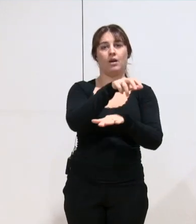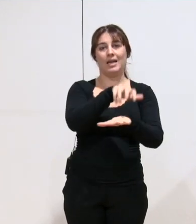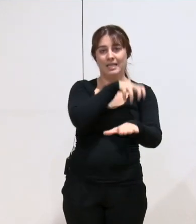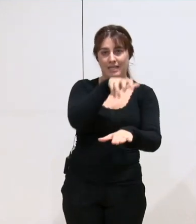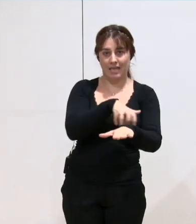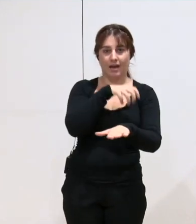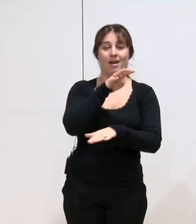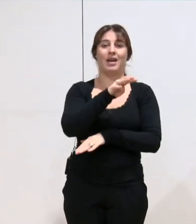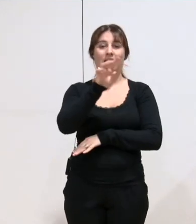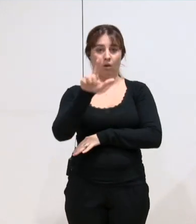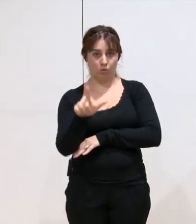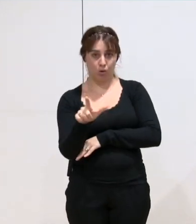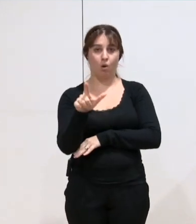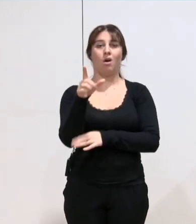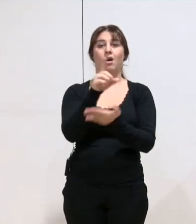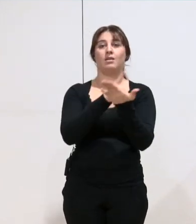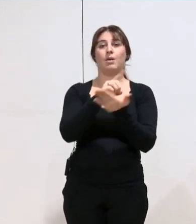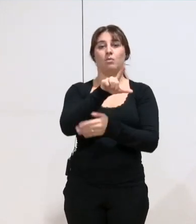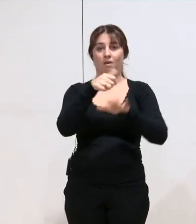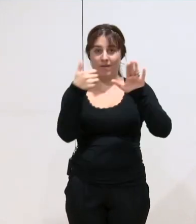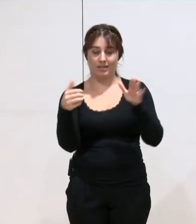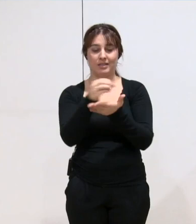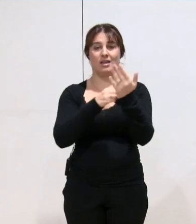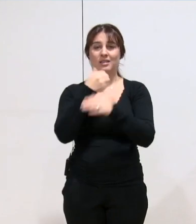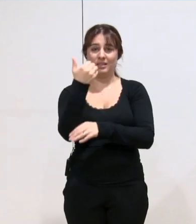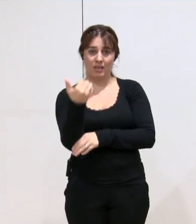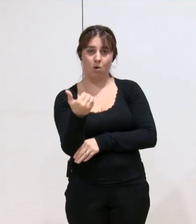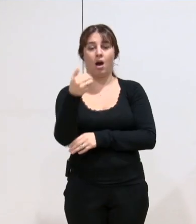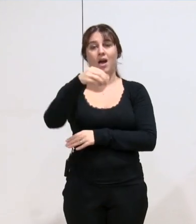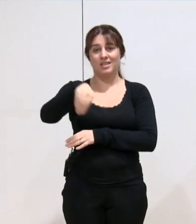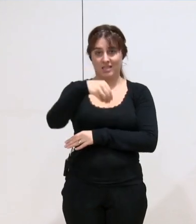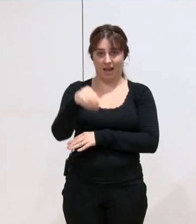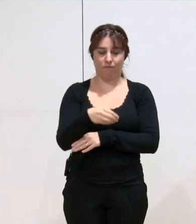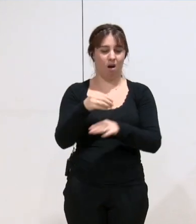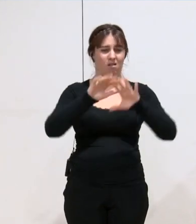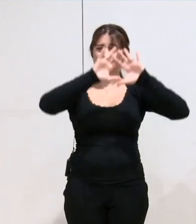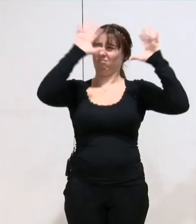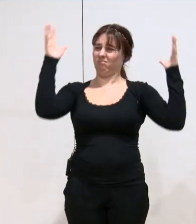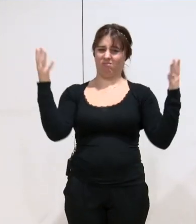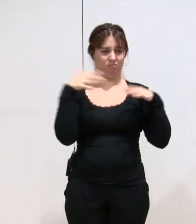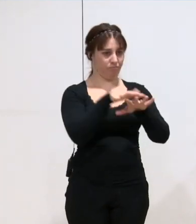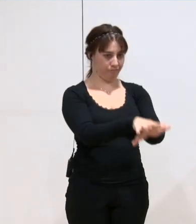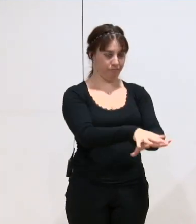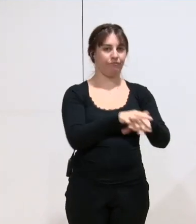Loire, de la Drôme, de l'Ain et de la Savoie. Depuis 25 ans,